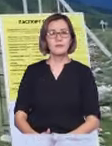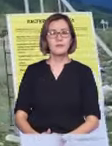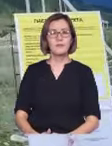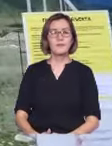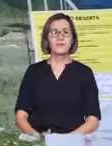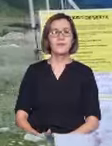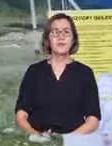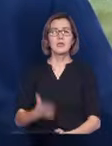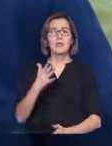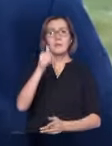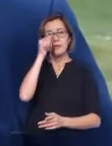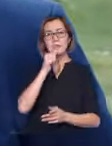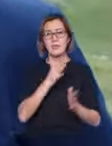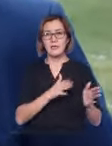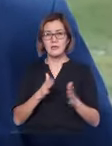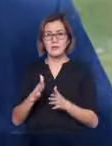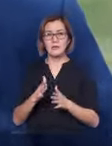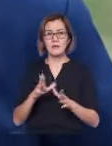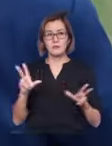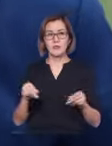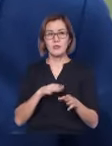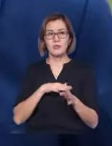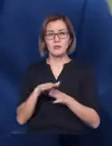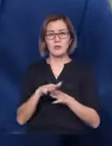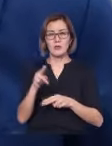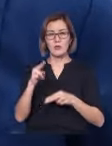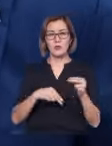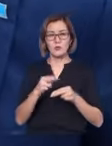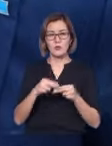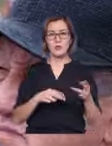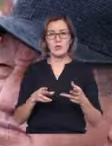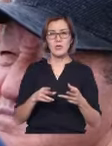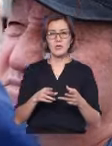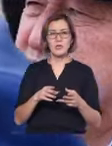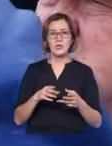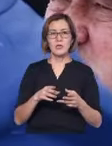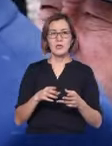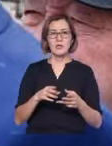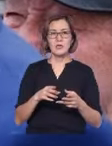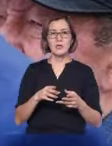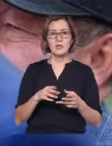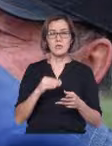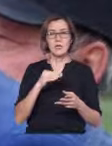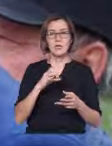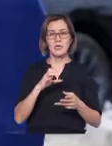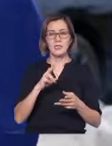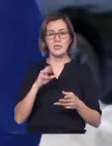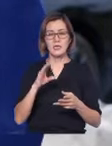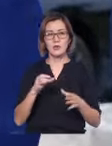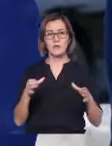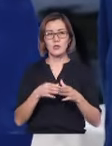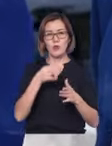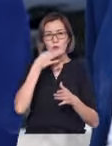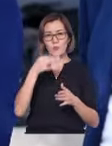Енді бұл істі 5 айда ретке келтіреміз дейді жаңа мердігер. Құрылысқа мұнан бұлай Эскаретма жауапкершілігі шектеулі серіктестігі